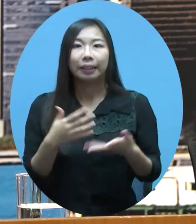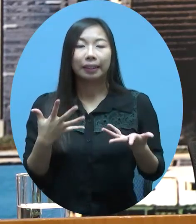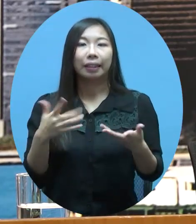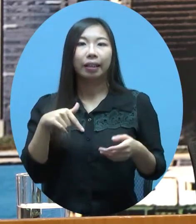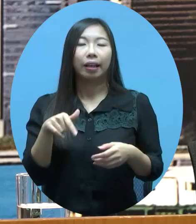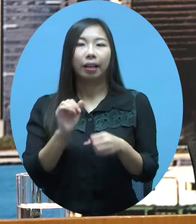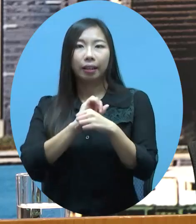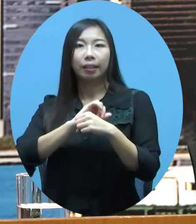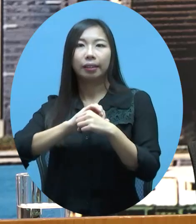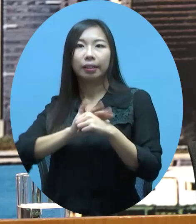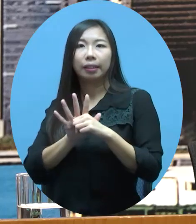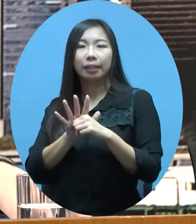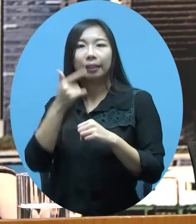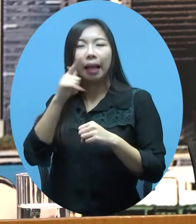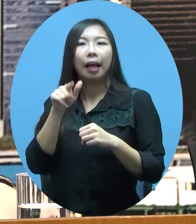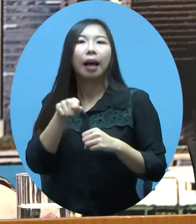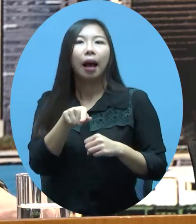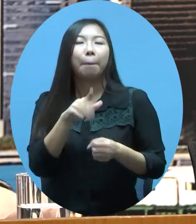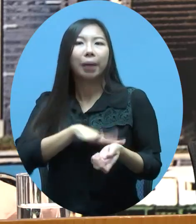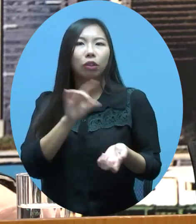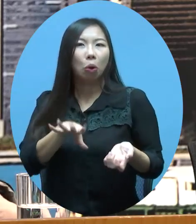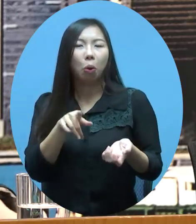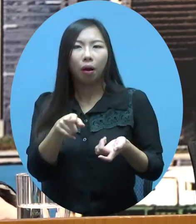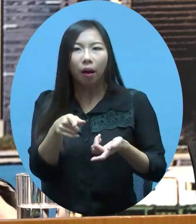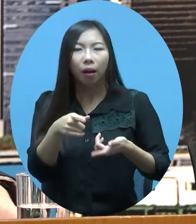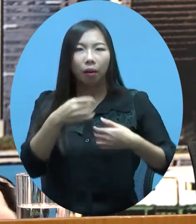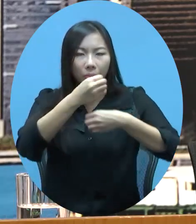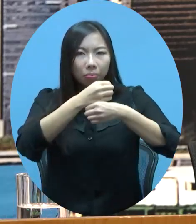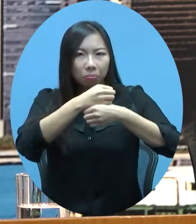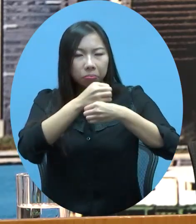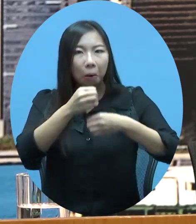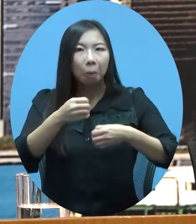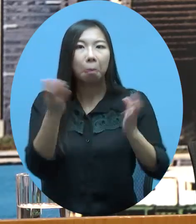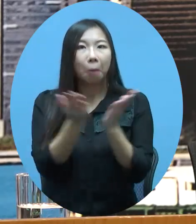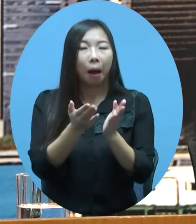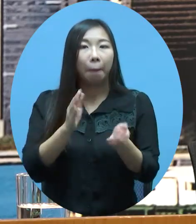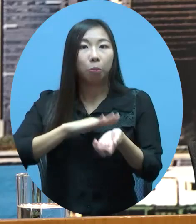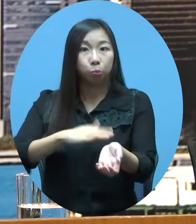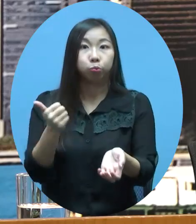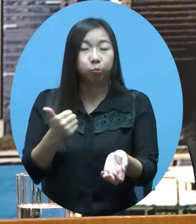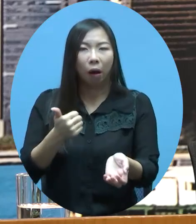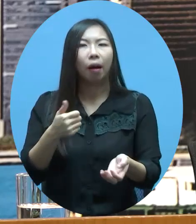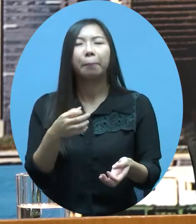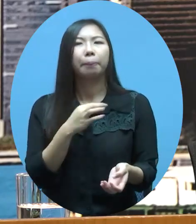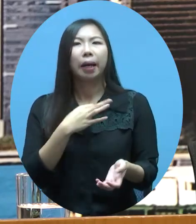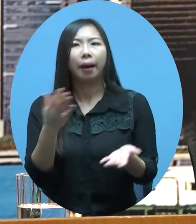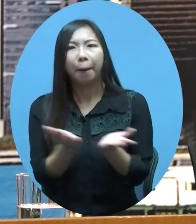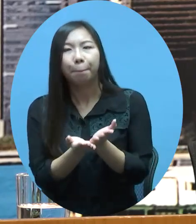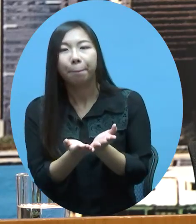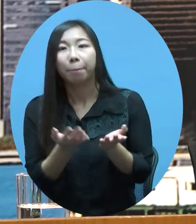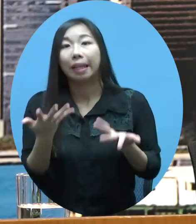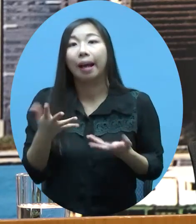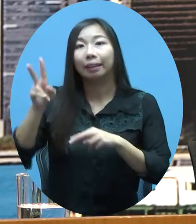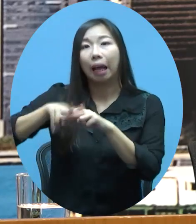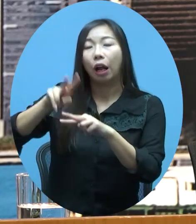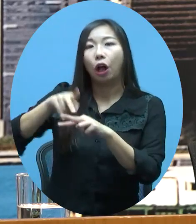狀病毒嗰、那個即係臨床效果咧，都係要有待證實。咁我哋知道咧，而家係喺中國內地咧